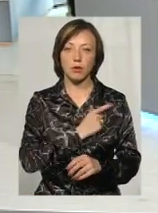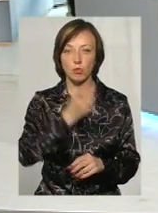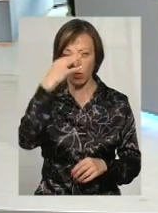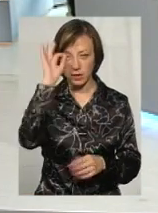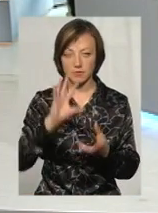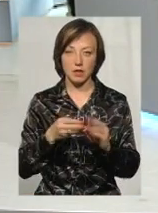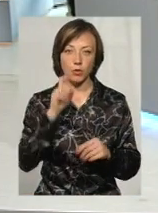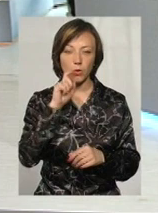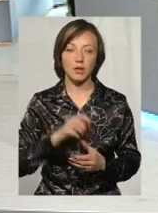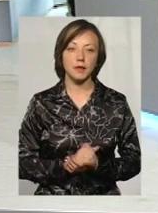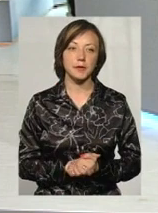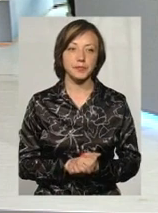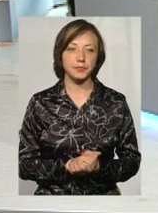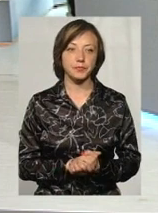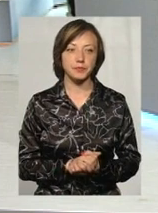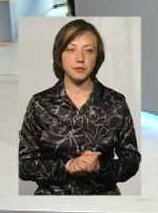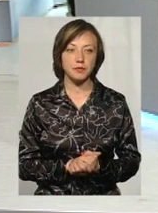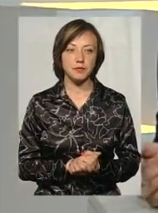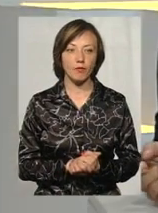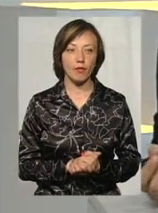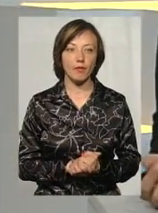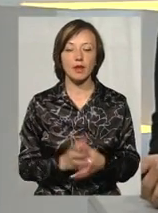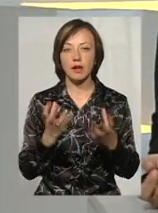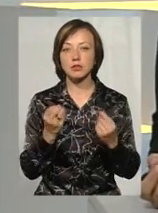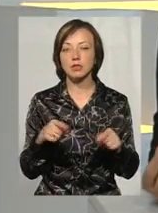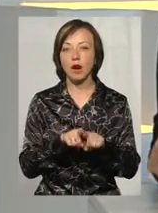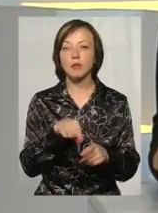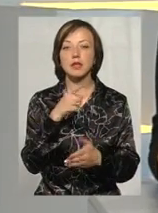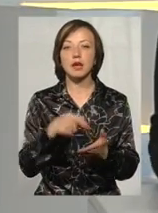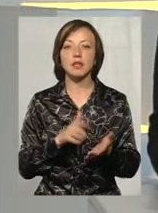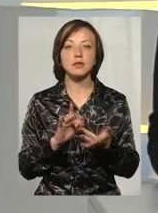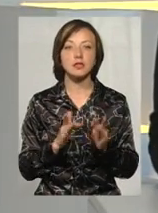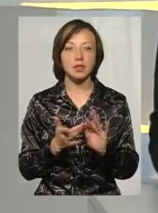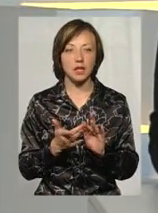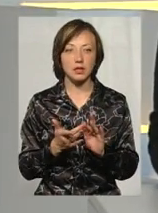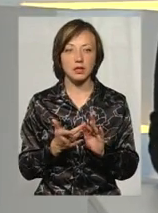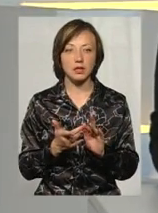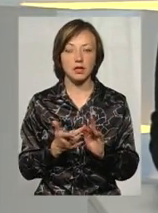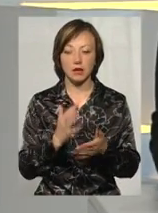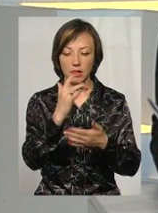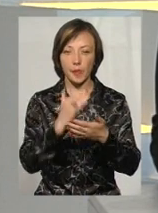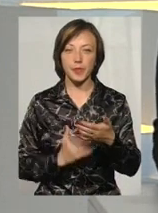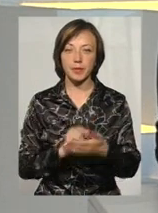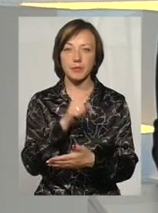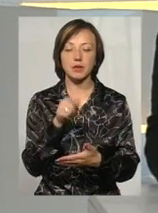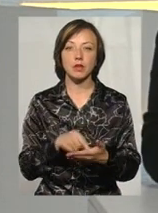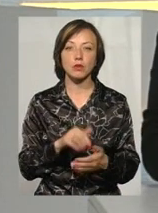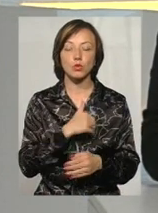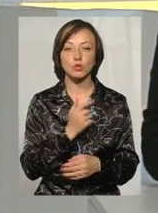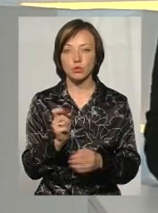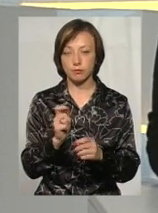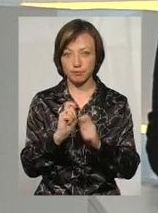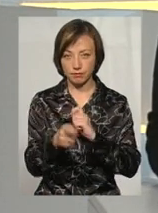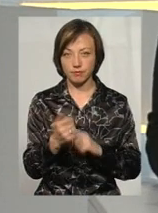взагалі України. Дякую. І ще є таке питання. У соціальних мережах така низка питань склалася, хочу їх задати